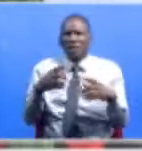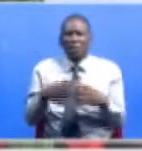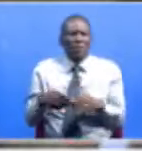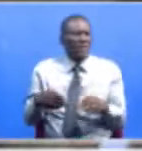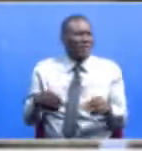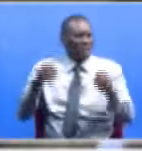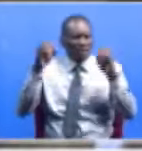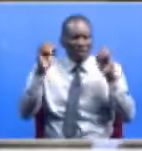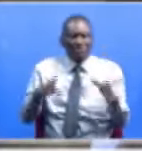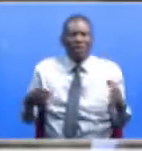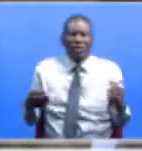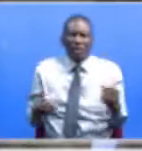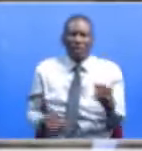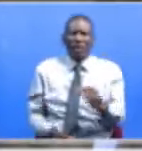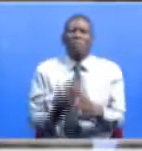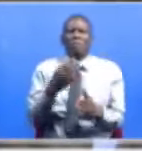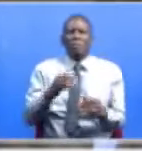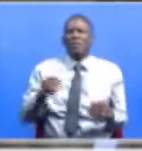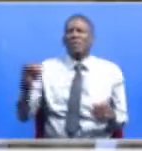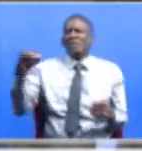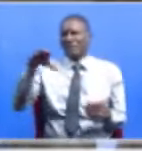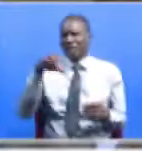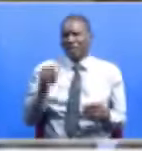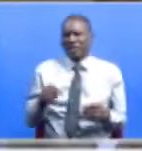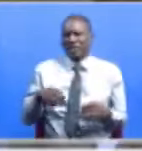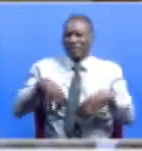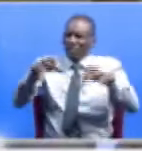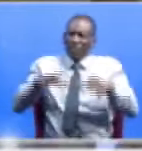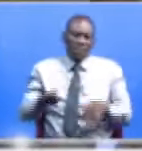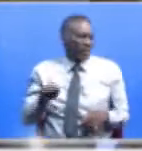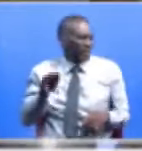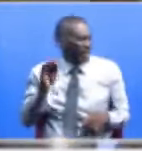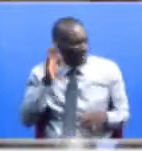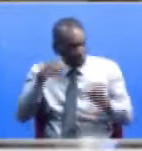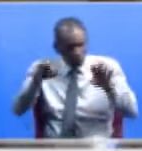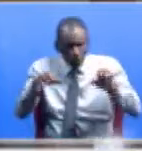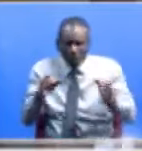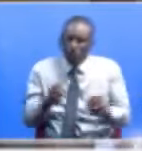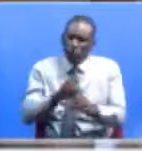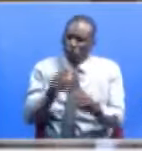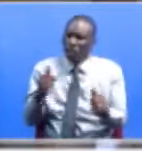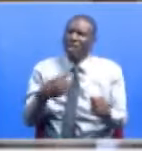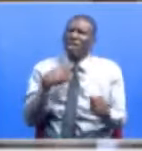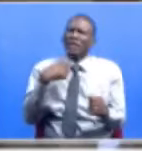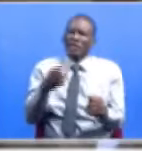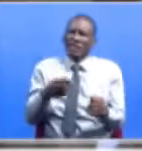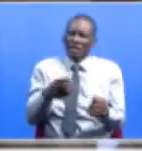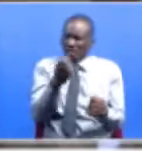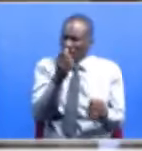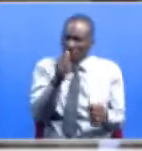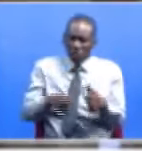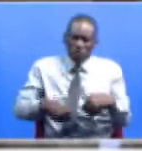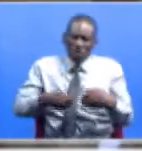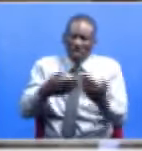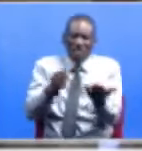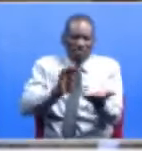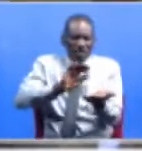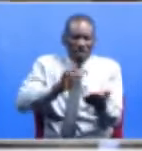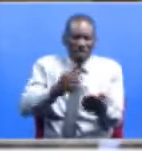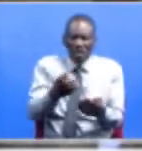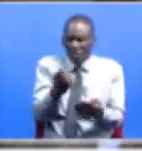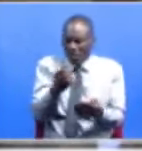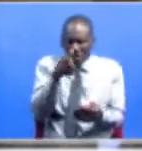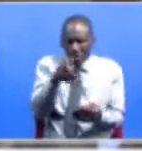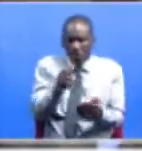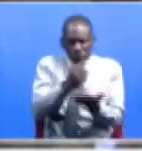fulfill. Waziri hao wa kulima nimewasikiza na wamesema ile pesa wanapewa Sherry Fund, wanataka